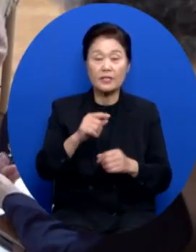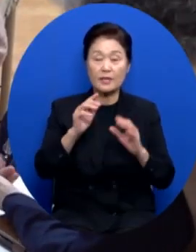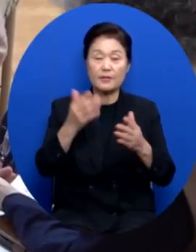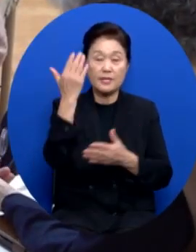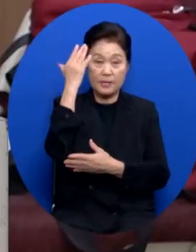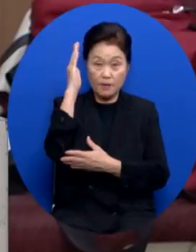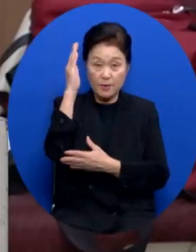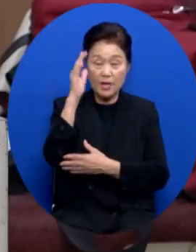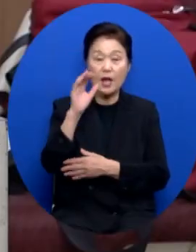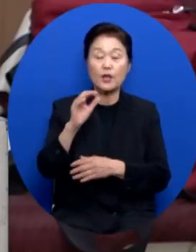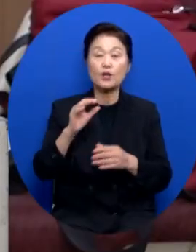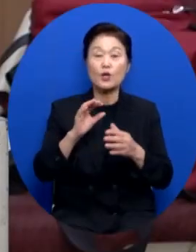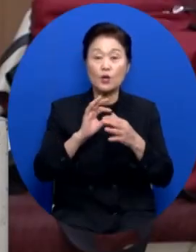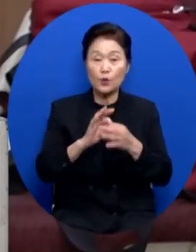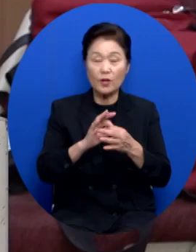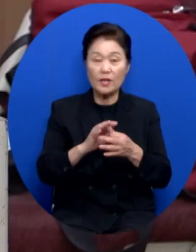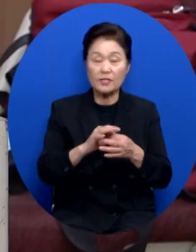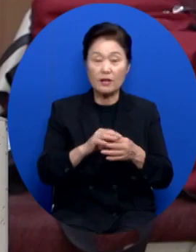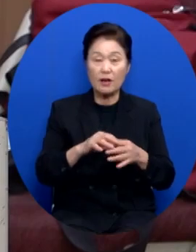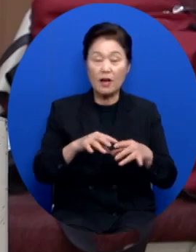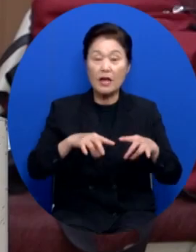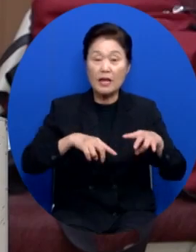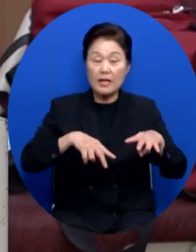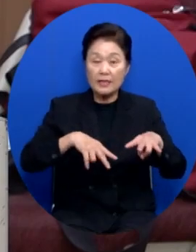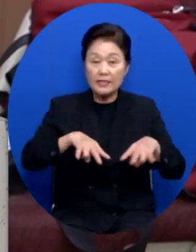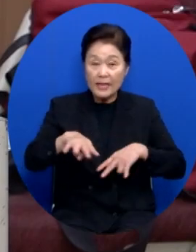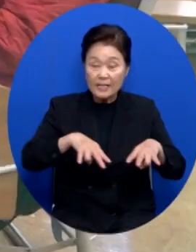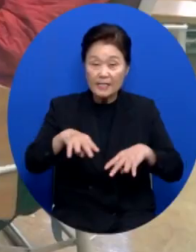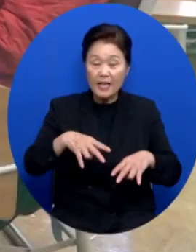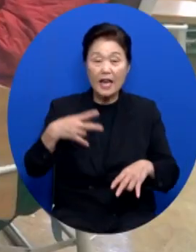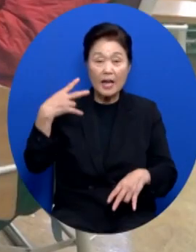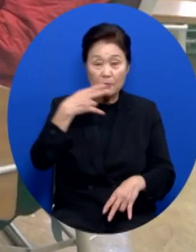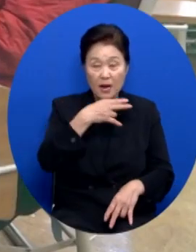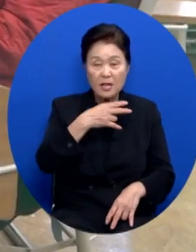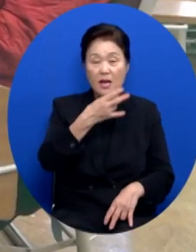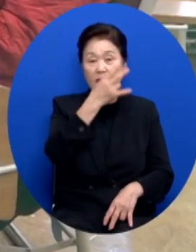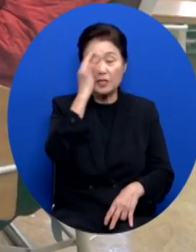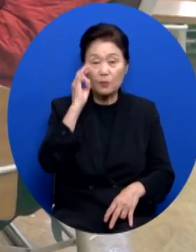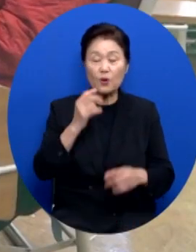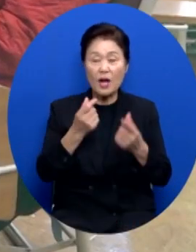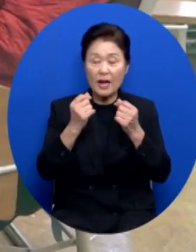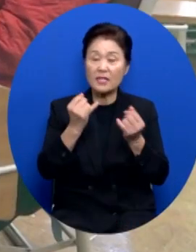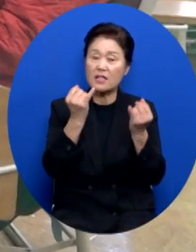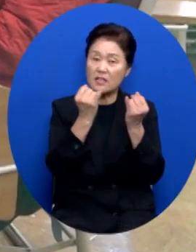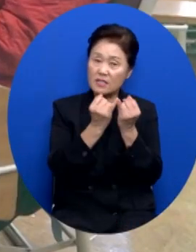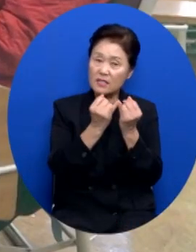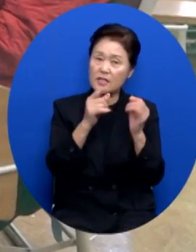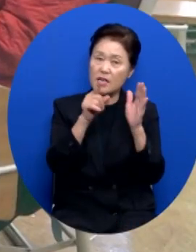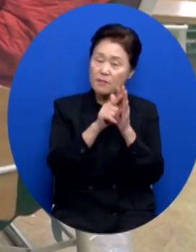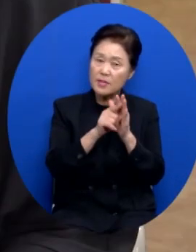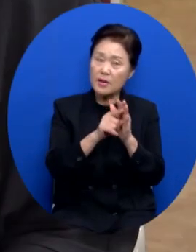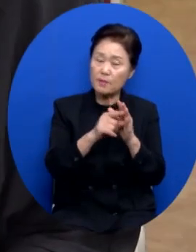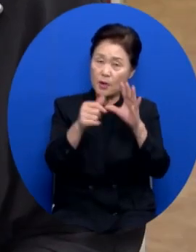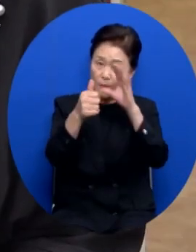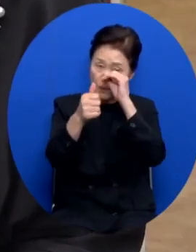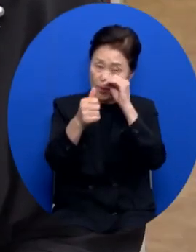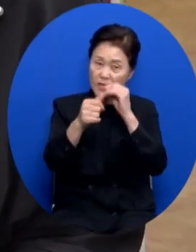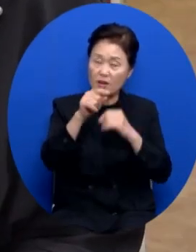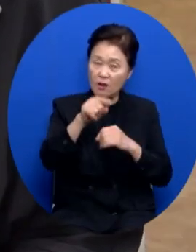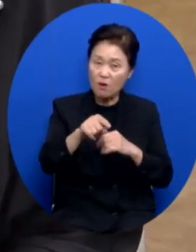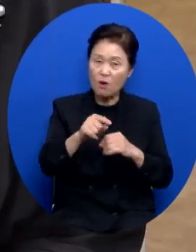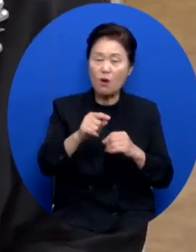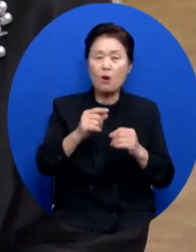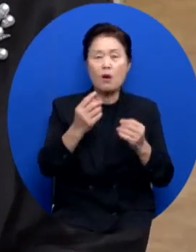세미나를 계기로 사사드보라 에스더 마리아 같은 성경속 여성들의 믿음의 행보를 따라가는 교회 여성 리더들이 많이